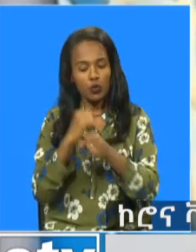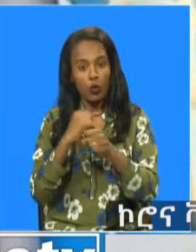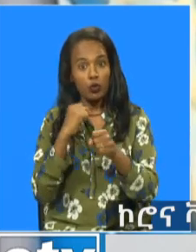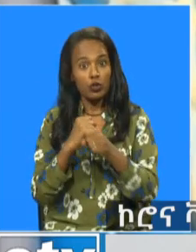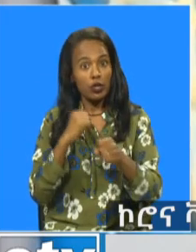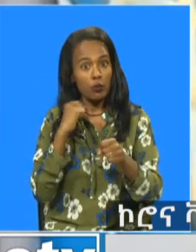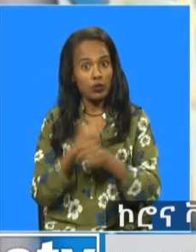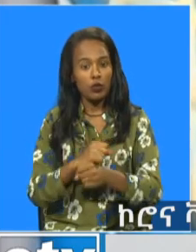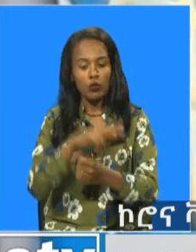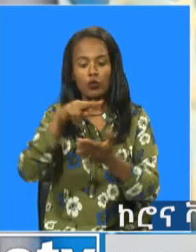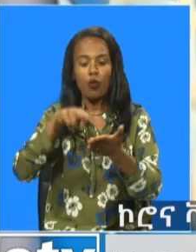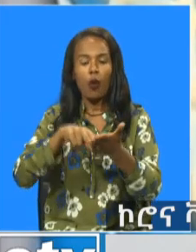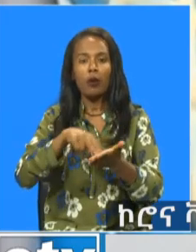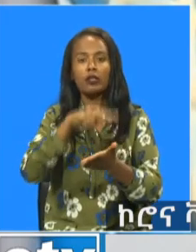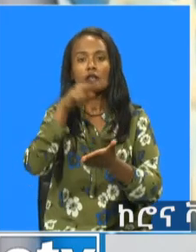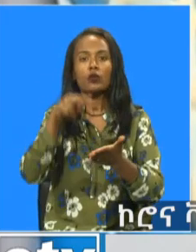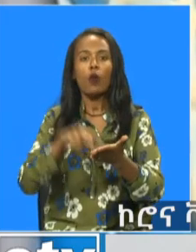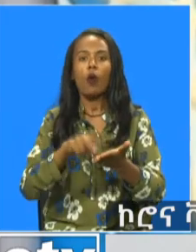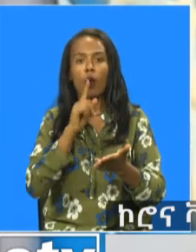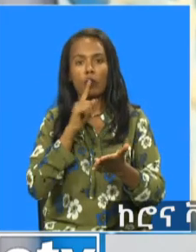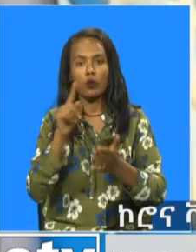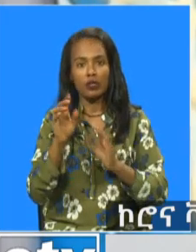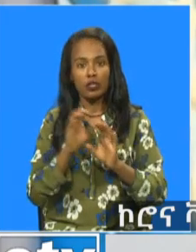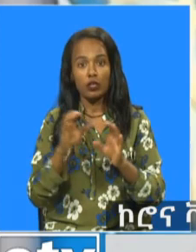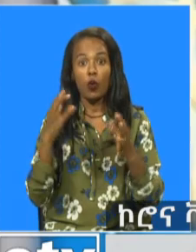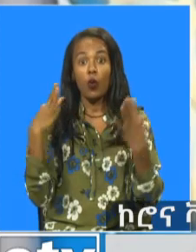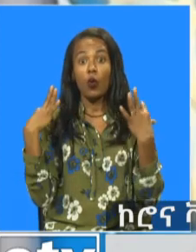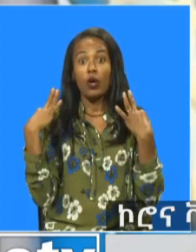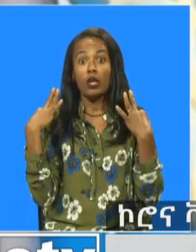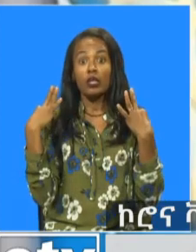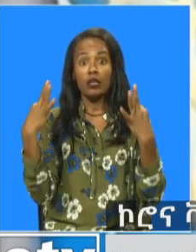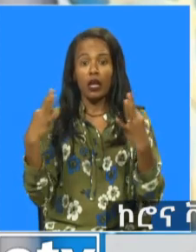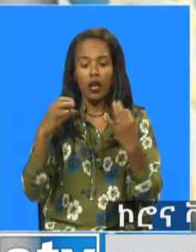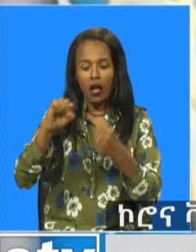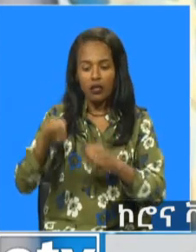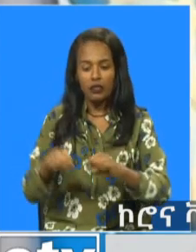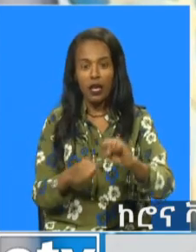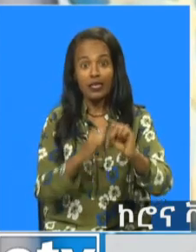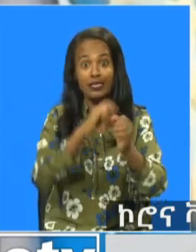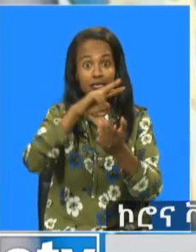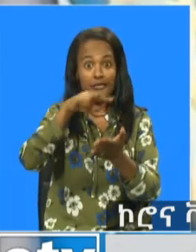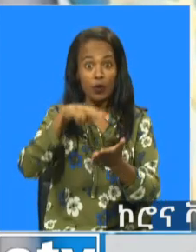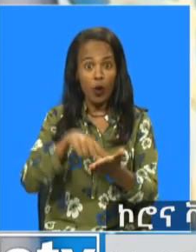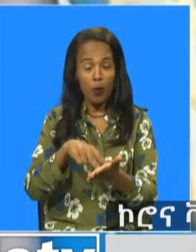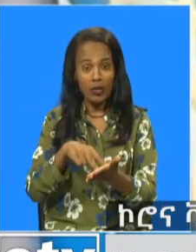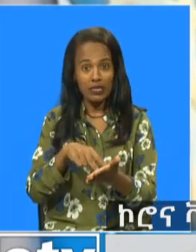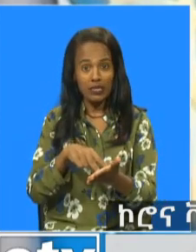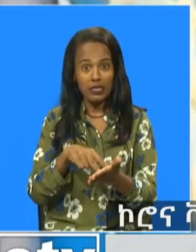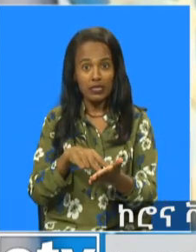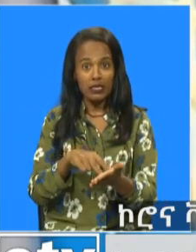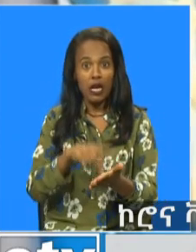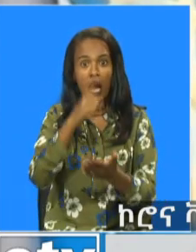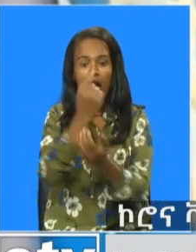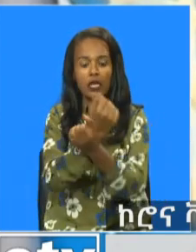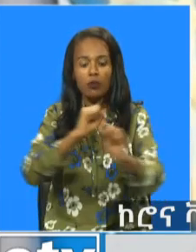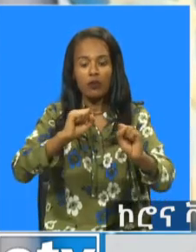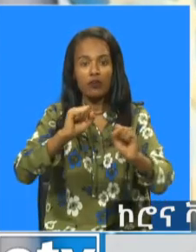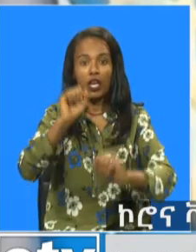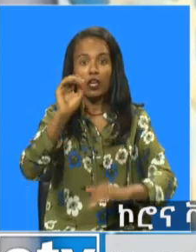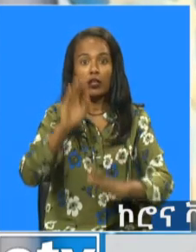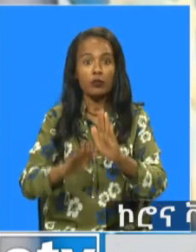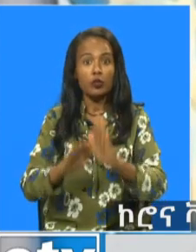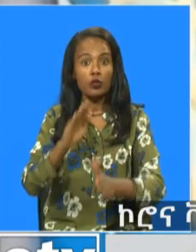የሚሰሩ ተቋማት እንዲቋቋሙ ነው የተደረገው። ጤና ሳይንስ ተቋማት አንድ የመፍትሄ